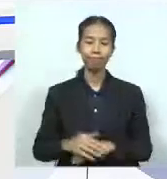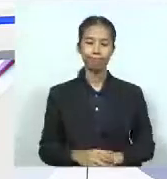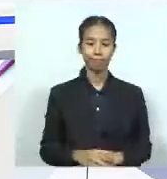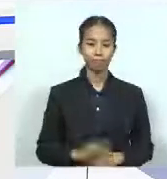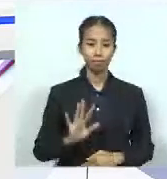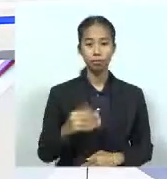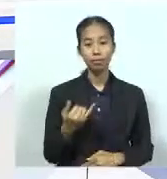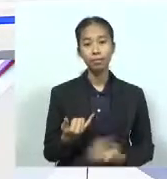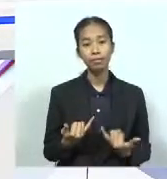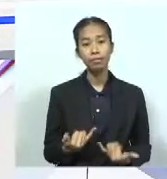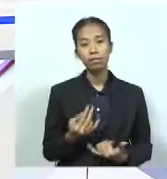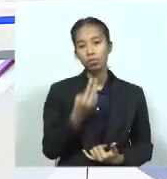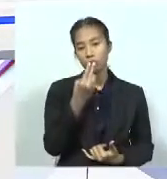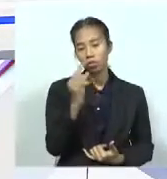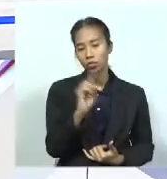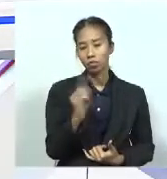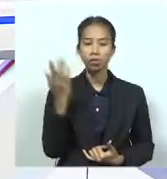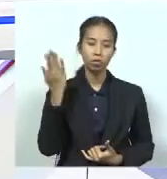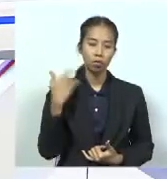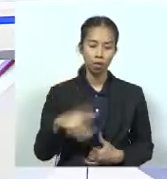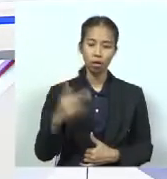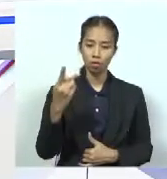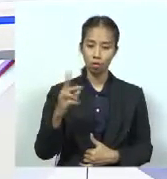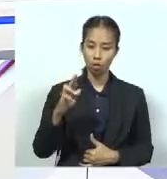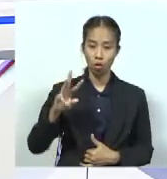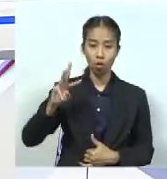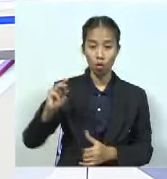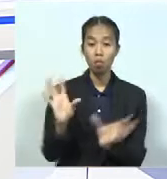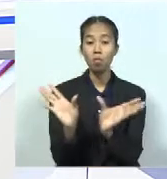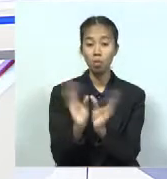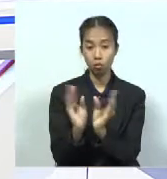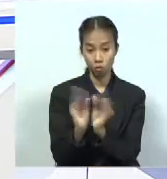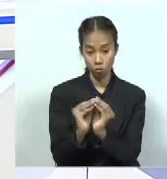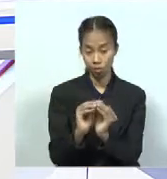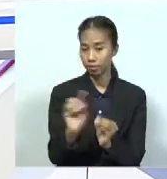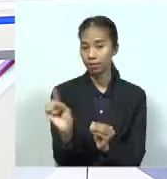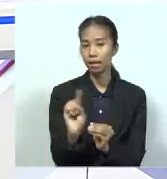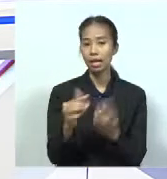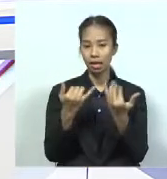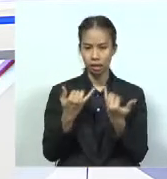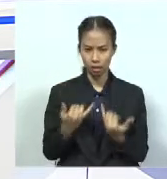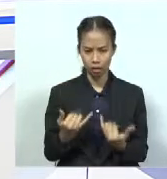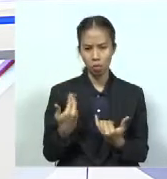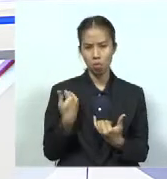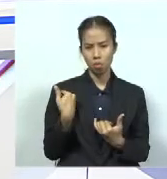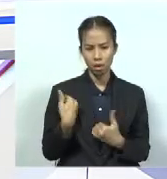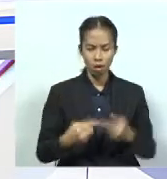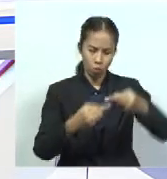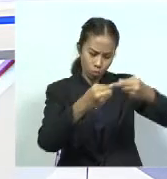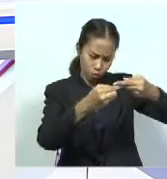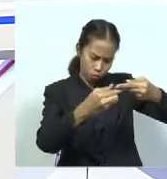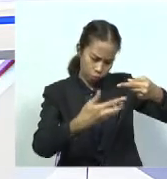มาติดตามมติที่ได้จากการประชุมคณะรัฐมนตรีเมื่อวานนี้กันบ้างนะคะต้องบอกว่ามาตรการออกมาเยอะมากเล